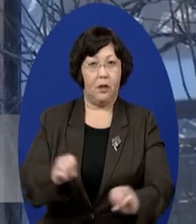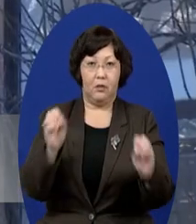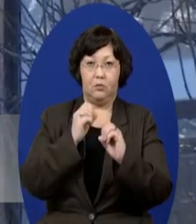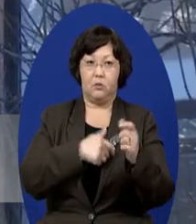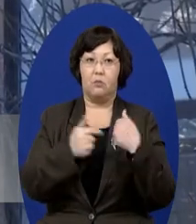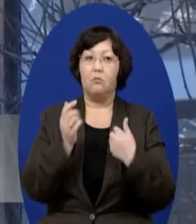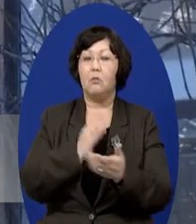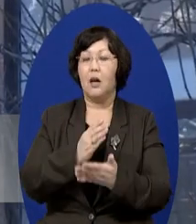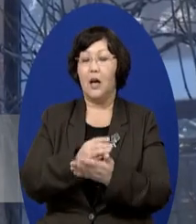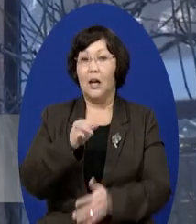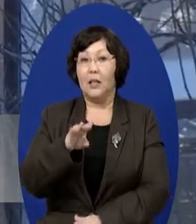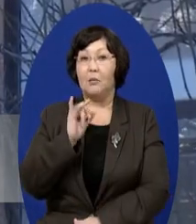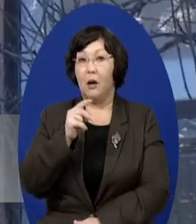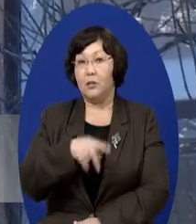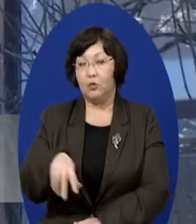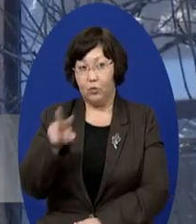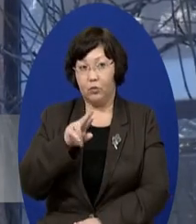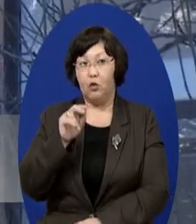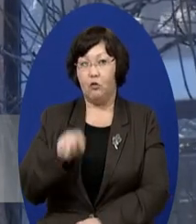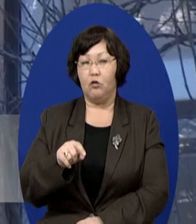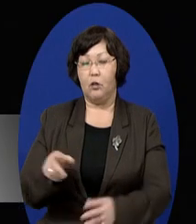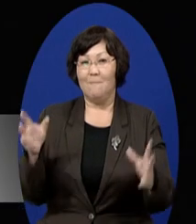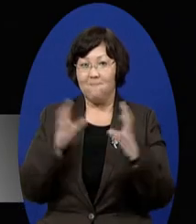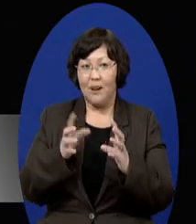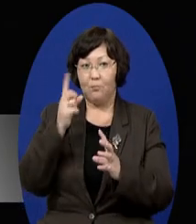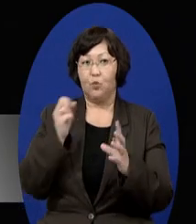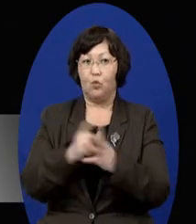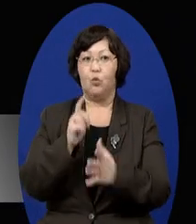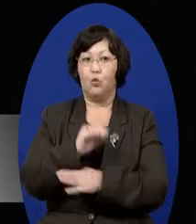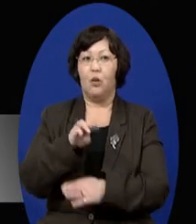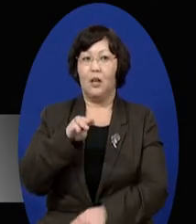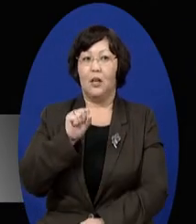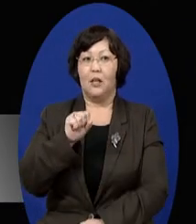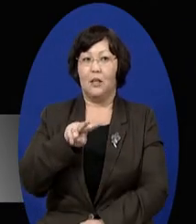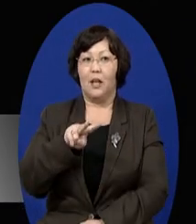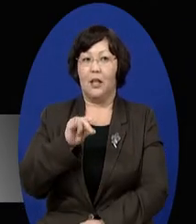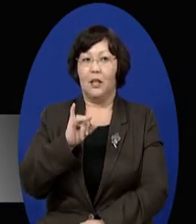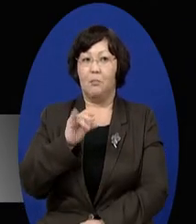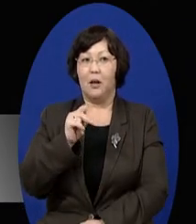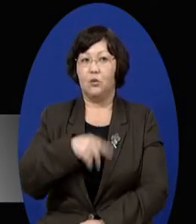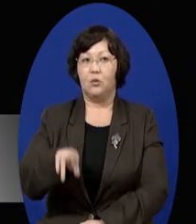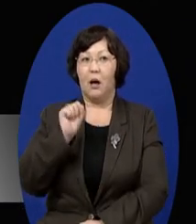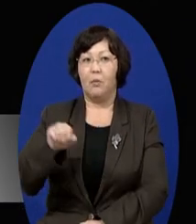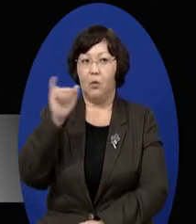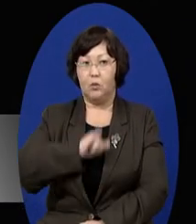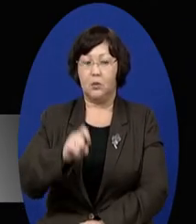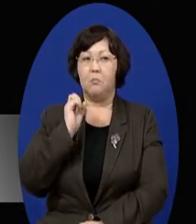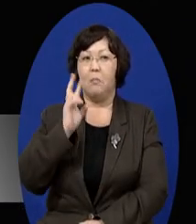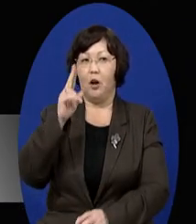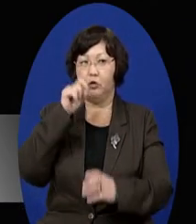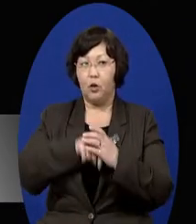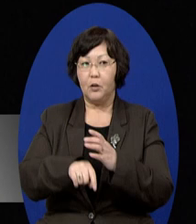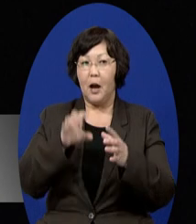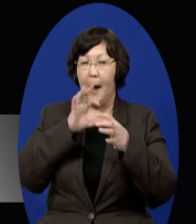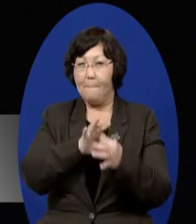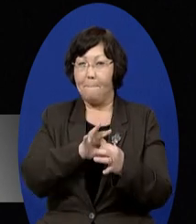Талибанчуудын хувьд өнөөдөр хийх уулзалт нь хилцээний хамгийн чухал өдөр болно. Учир нь талибанчууд Америкийн нэгдсэн улсын банкудад битүүмжлэгдсэн олон тэрбум